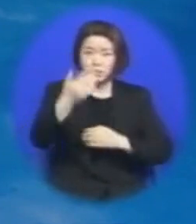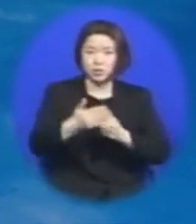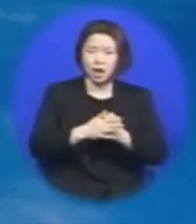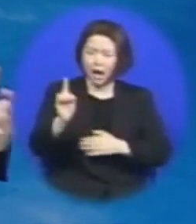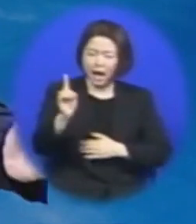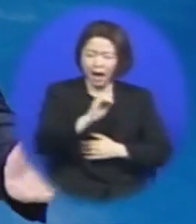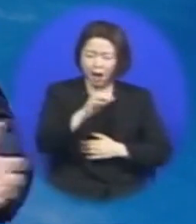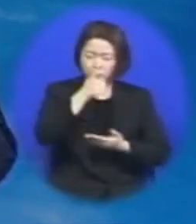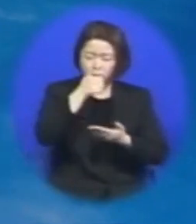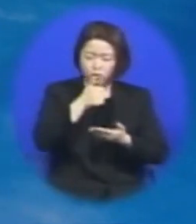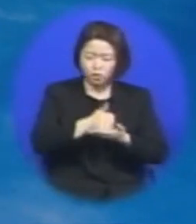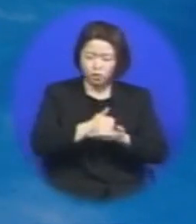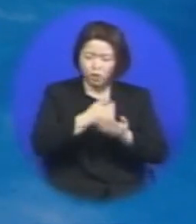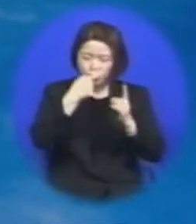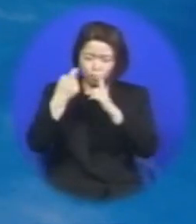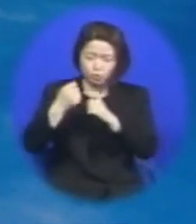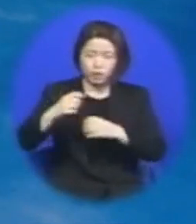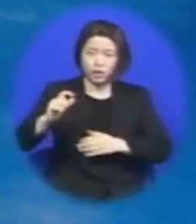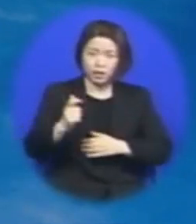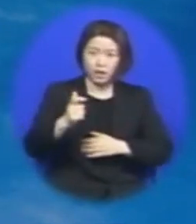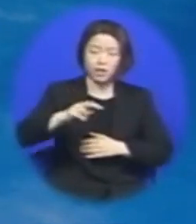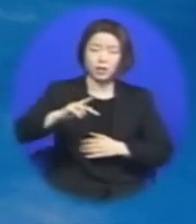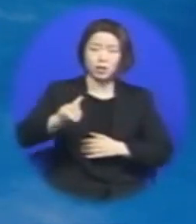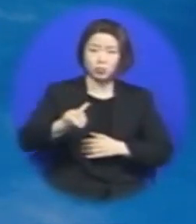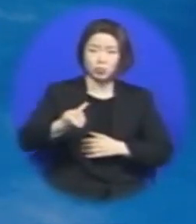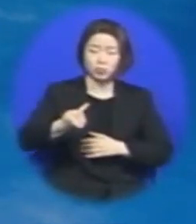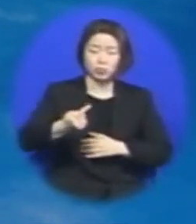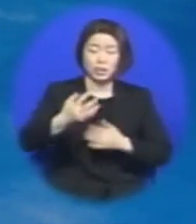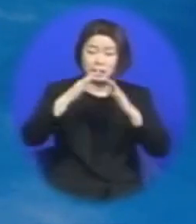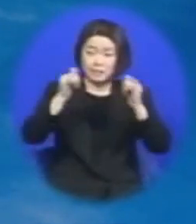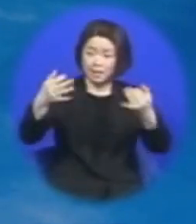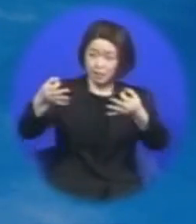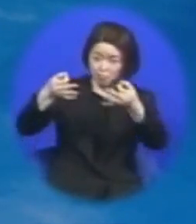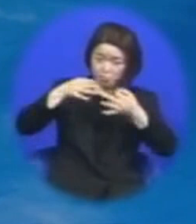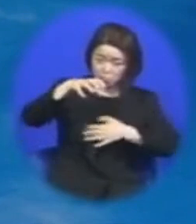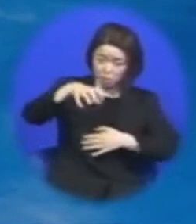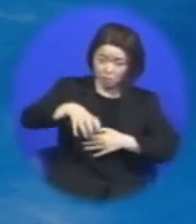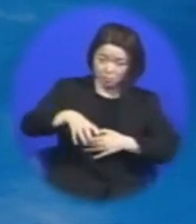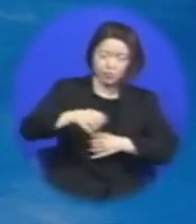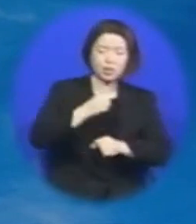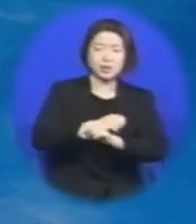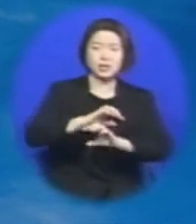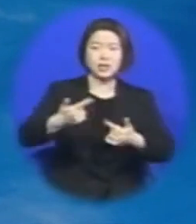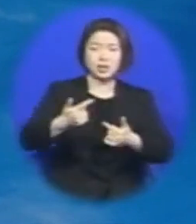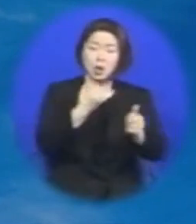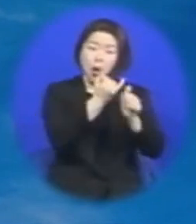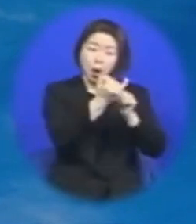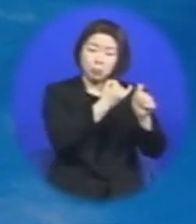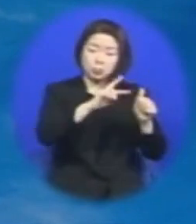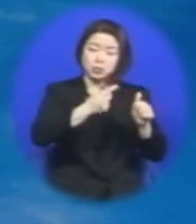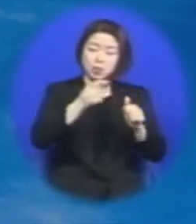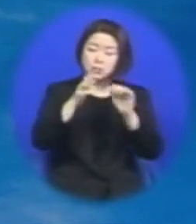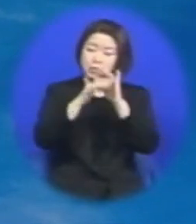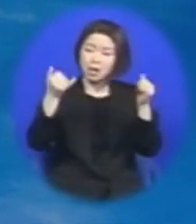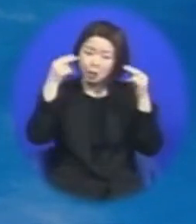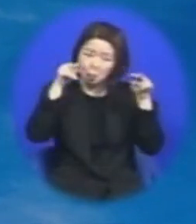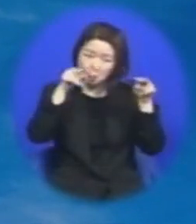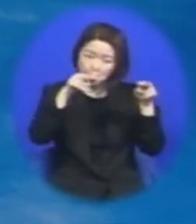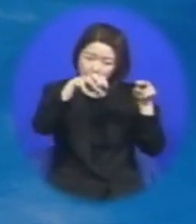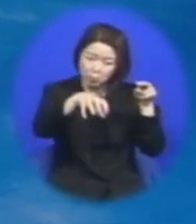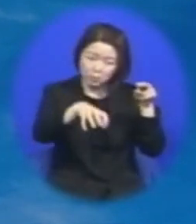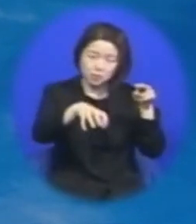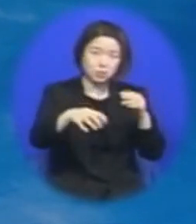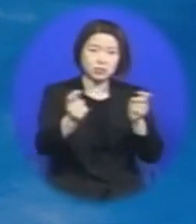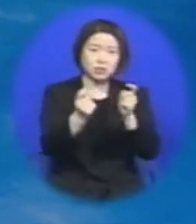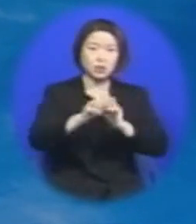강해도 사람들 보는 앞에서는 안 합니다 부부 싸움조차도 사람들 보는 앞에서는 안 하는데 그